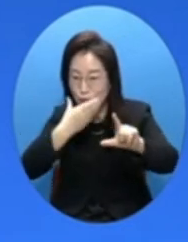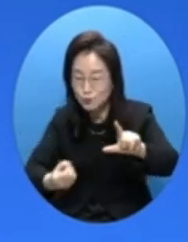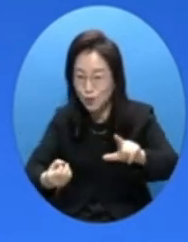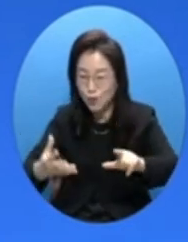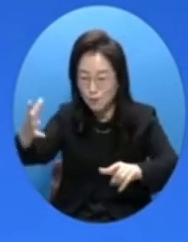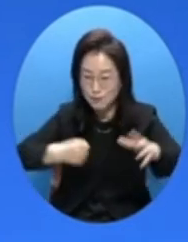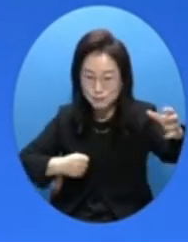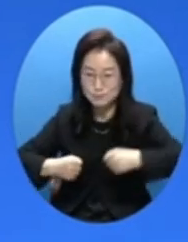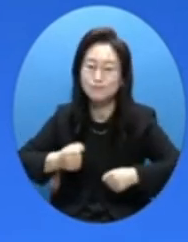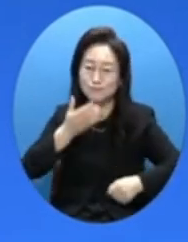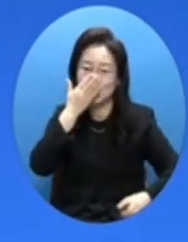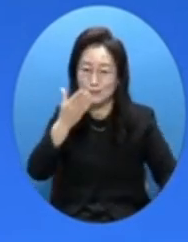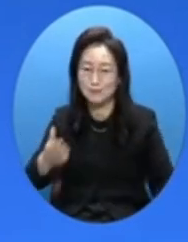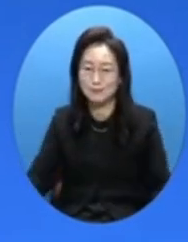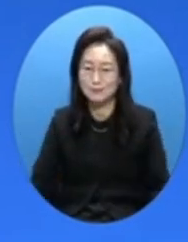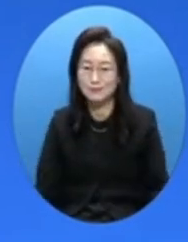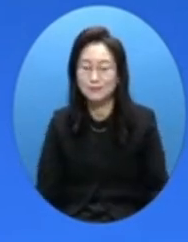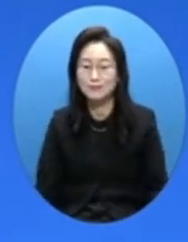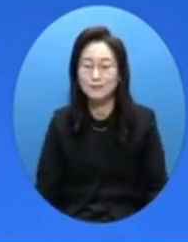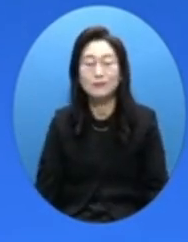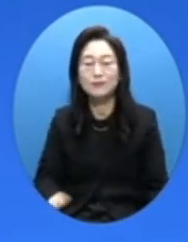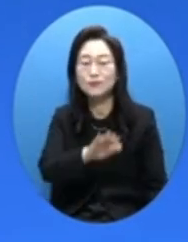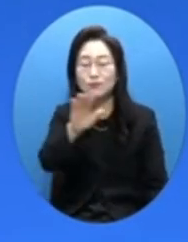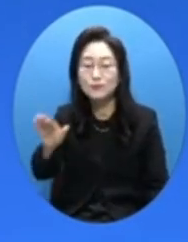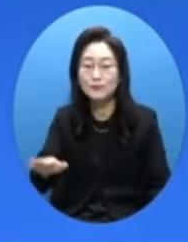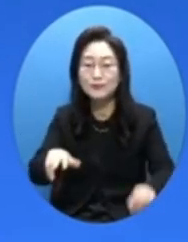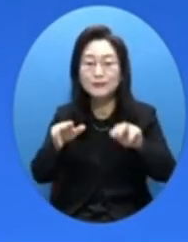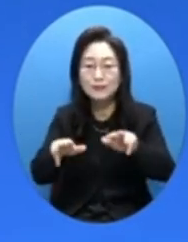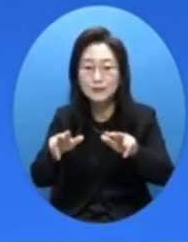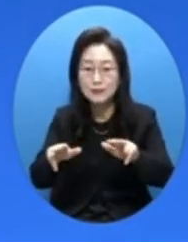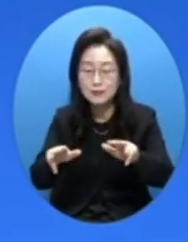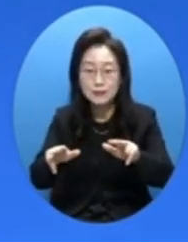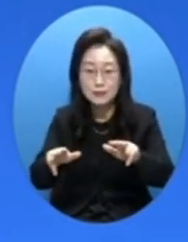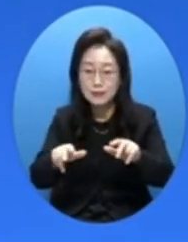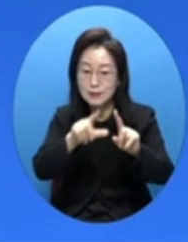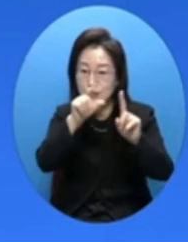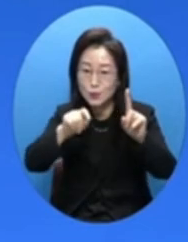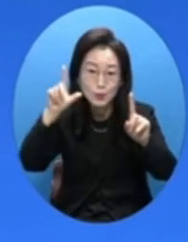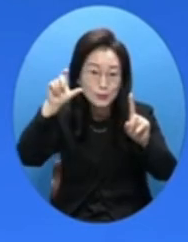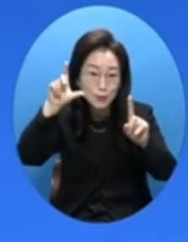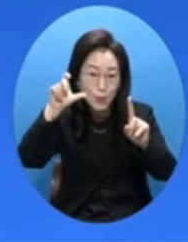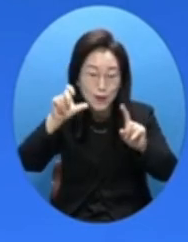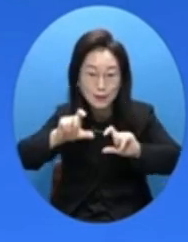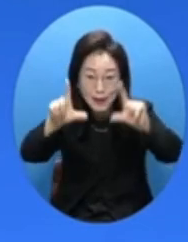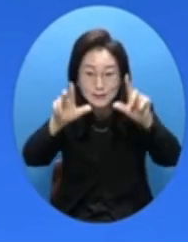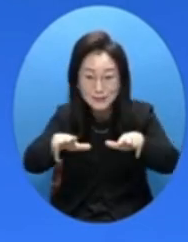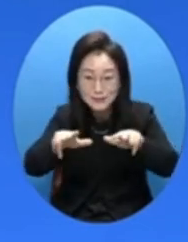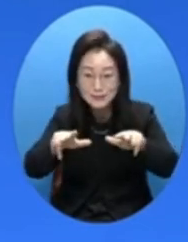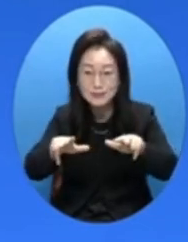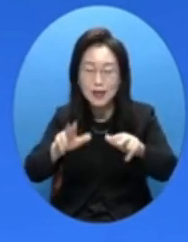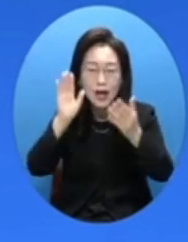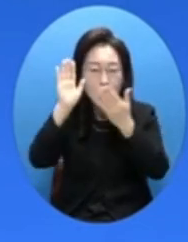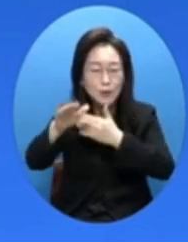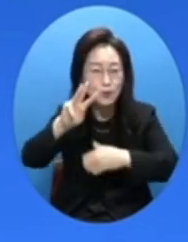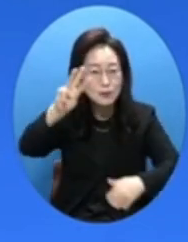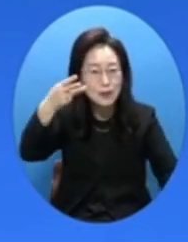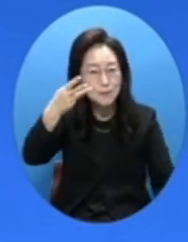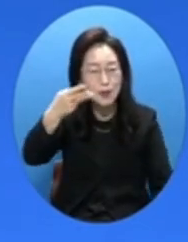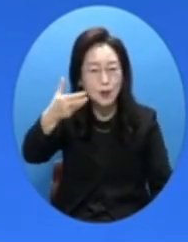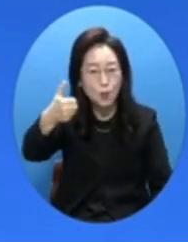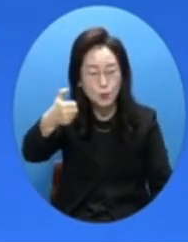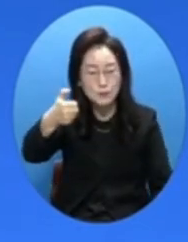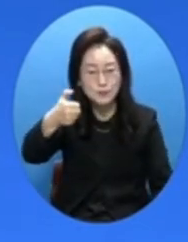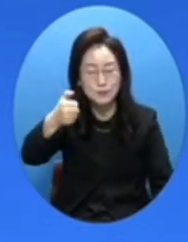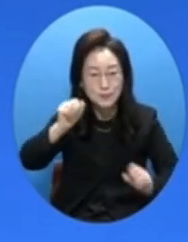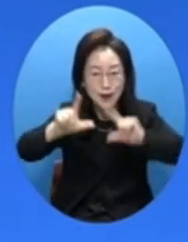것입니다. 우리가 지금 15일을 맞고 있는데 앞으로 남은 350일도 모두